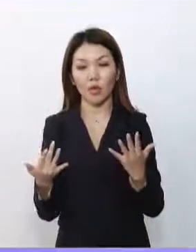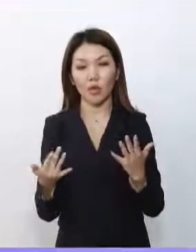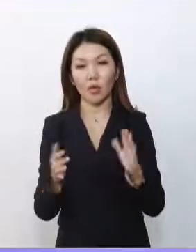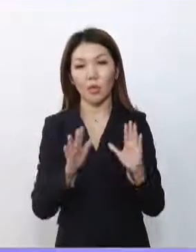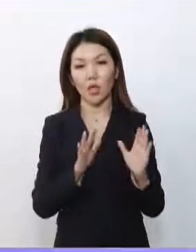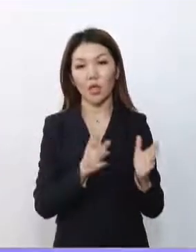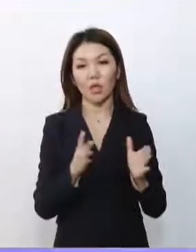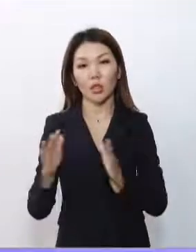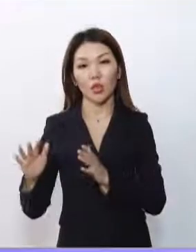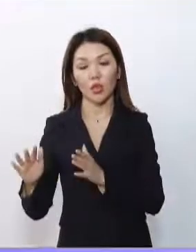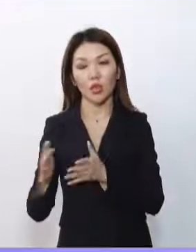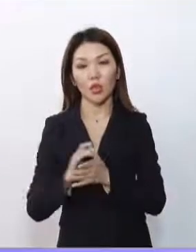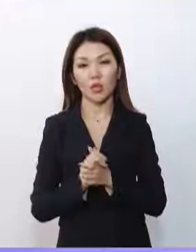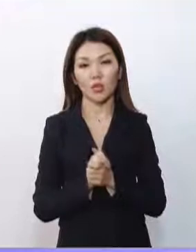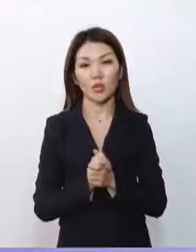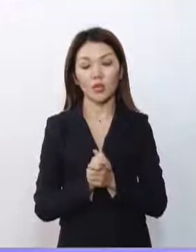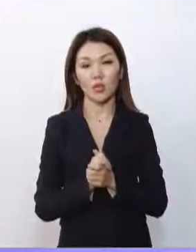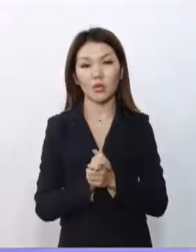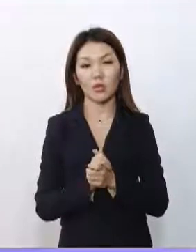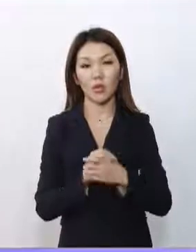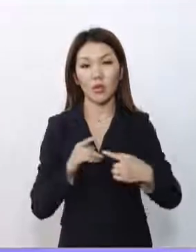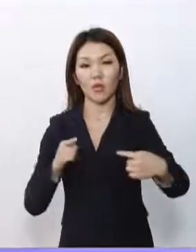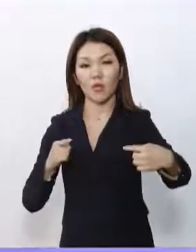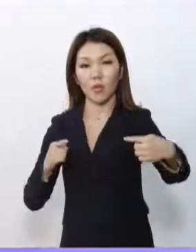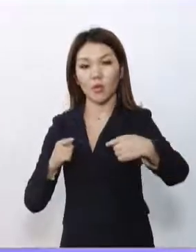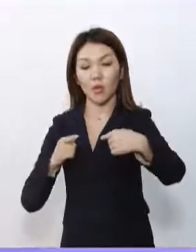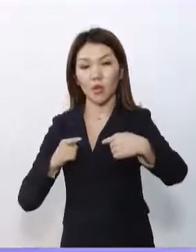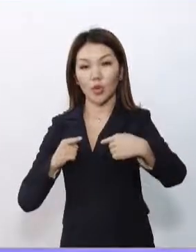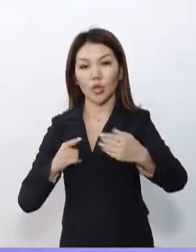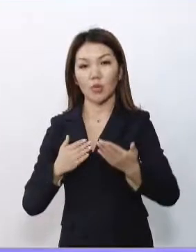в противоположном направлении